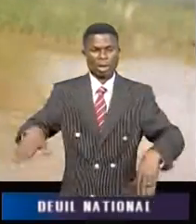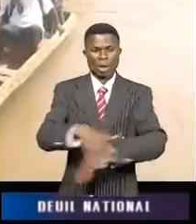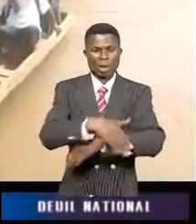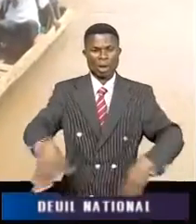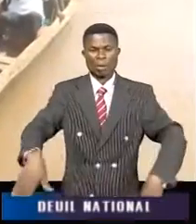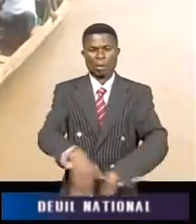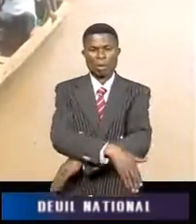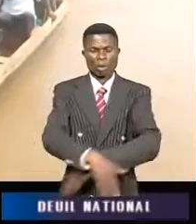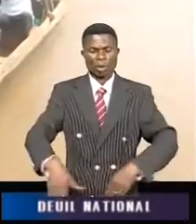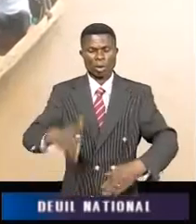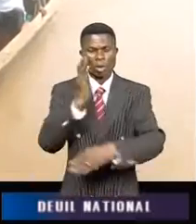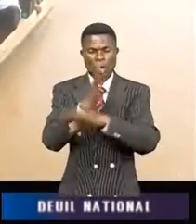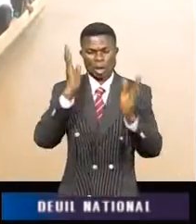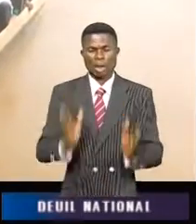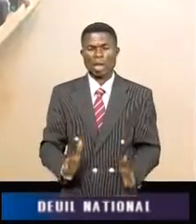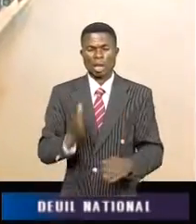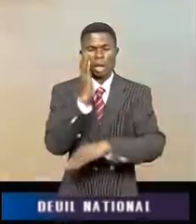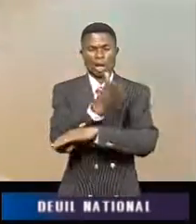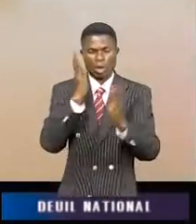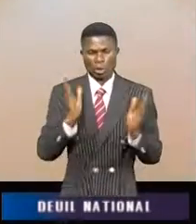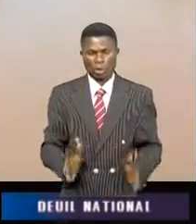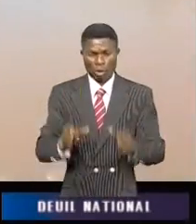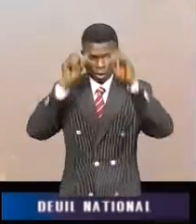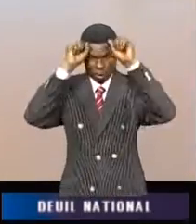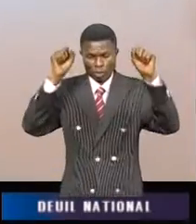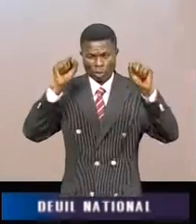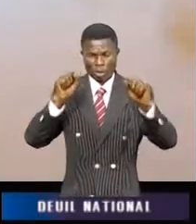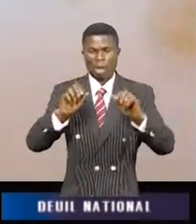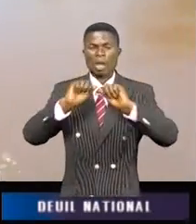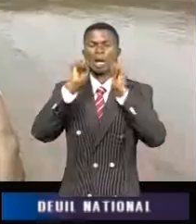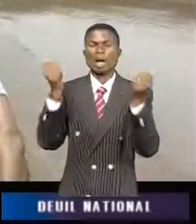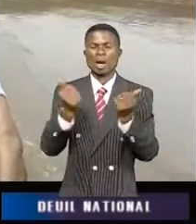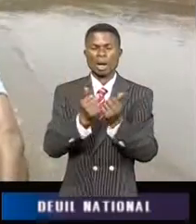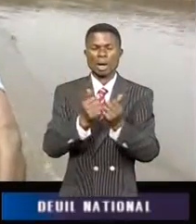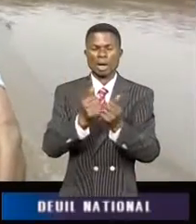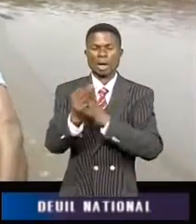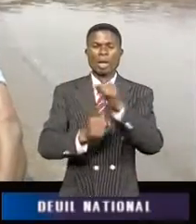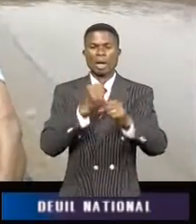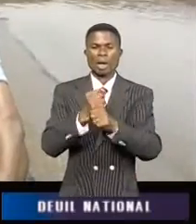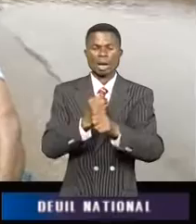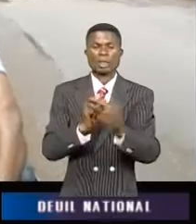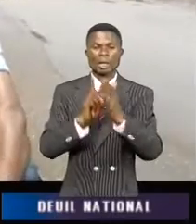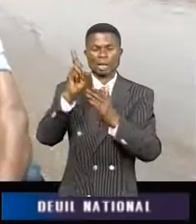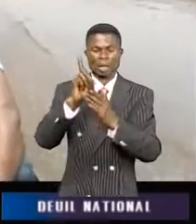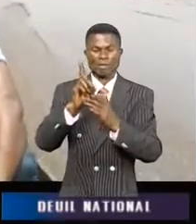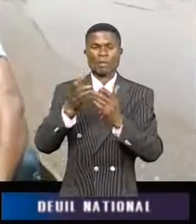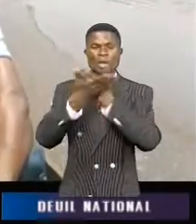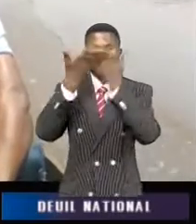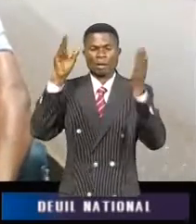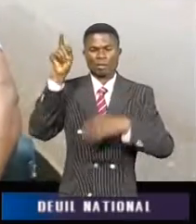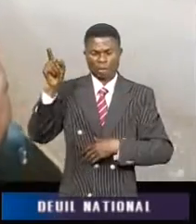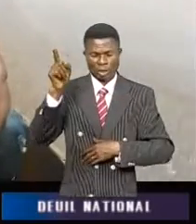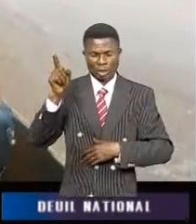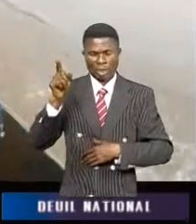micro-barrage. Le conseiller Gauthier Kamachi, président de l'ASBEL Agir pour le développement de Boulungu ADB, il a par